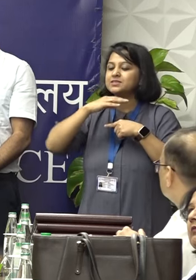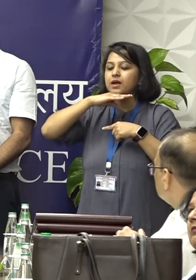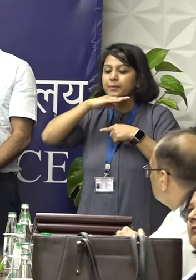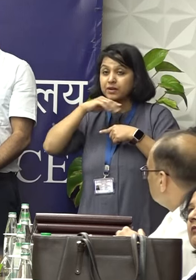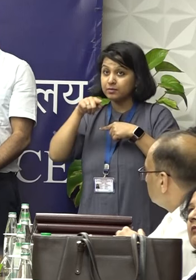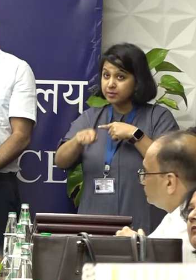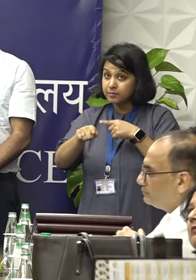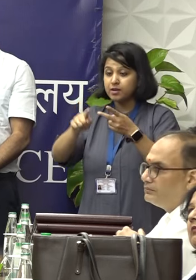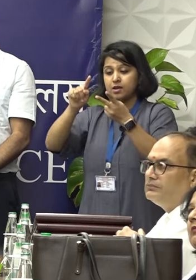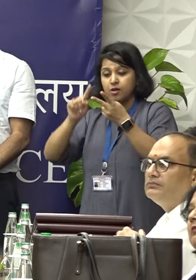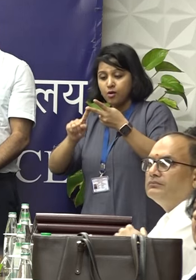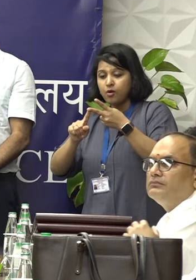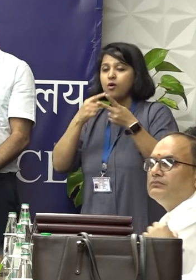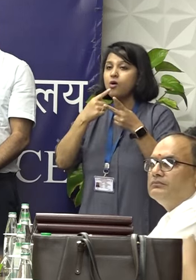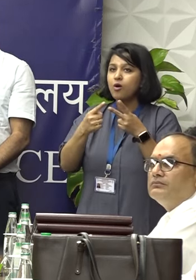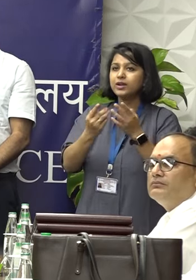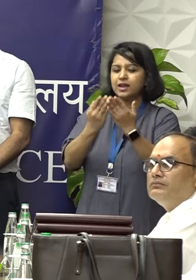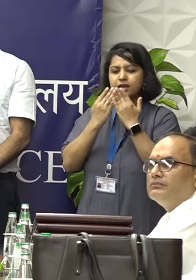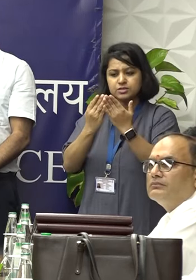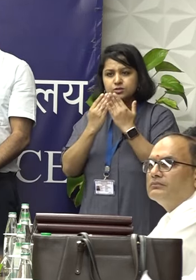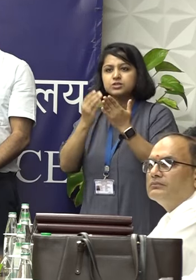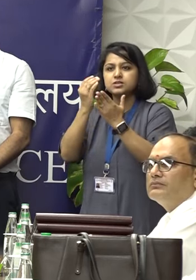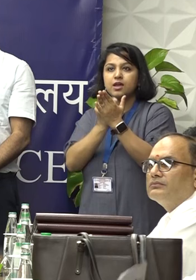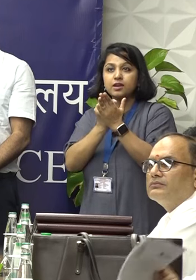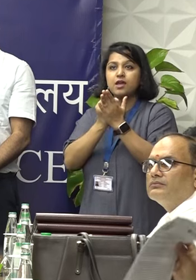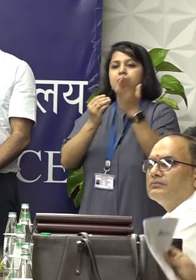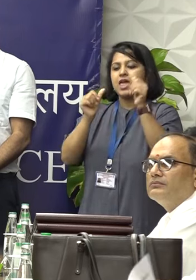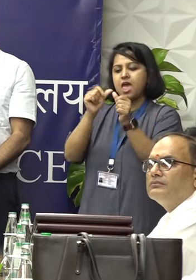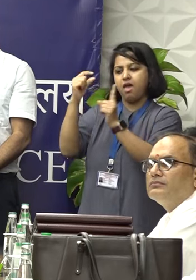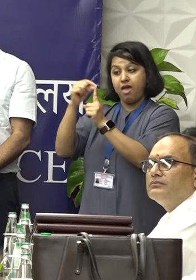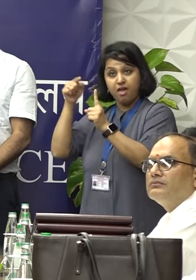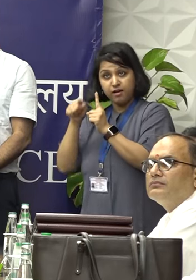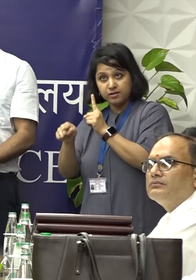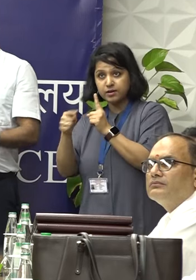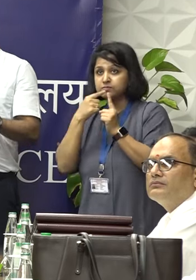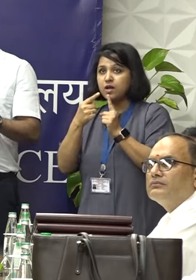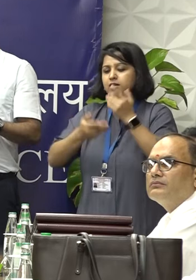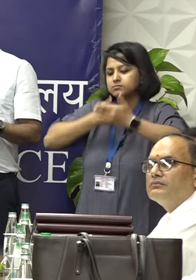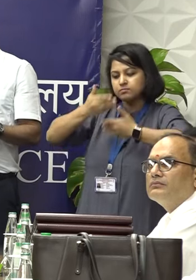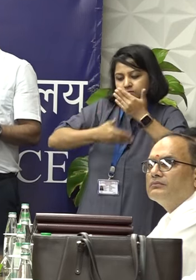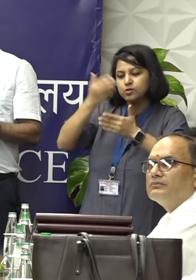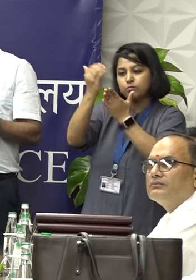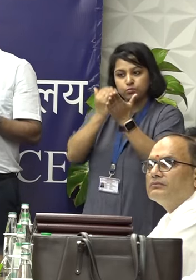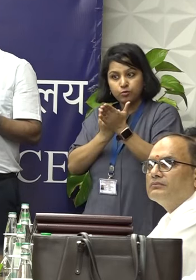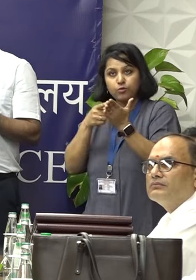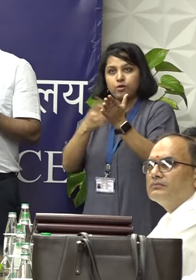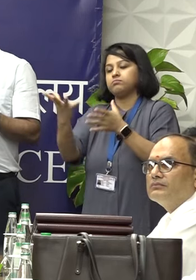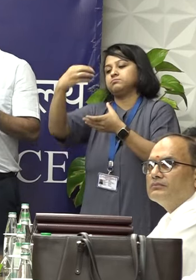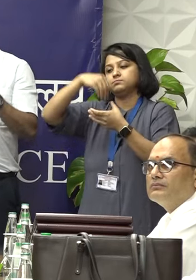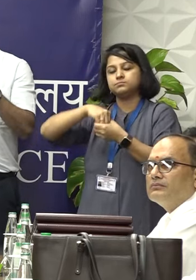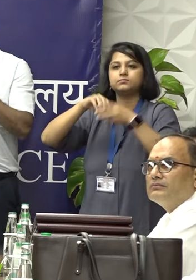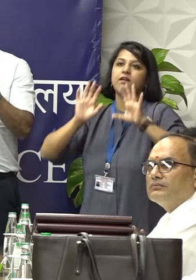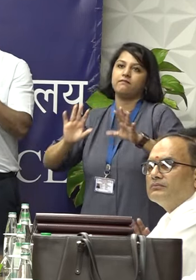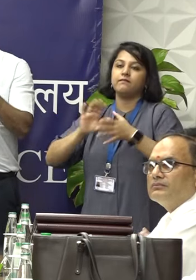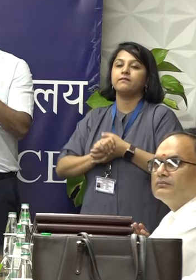पुनर्वास शिक्षा और अल्पकालिक प्रशिक्षण कार्यक्रम ऐप द्वारा संचालित करने में प्रशिक्षण कार्यक्रम आयोजन करने में अपना सहयोग प्रदान